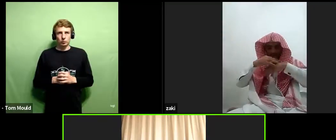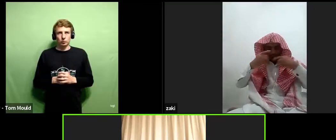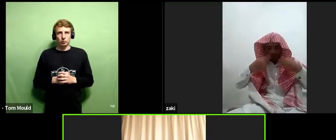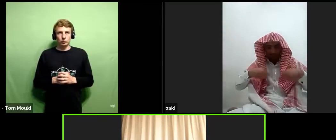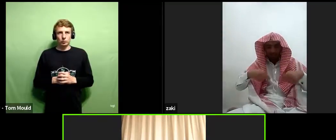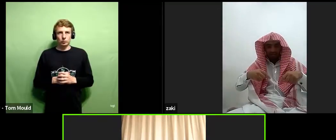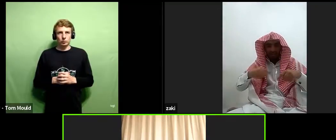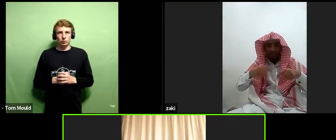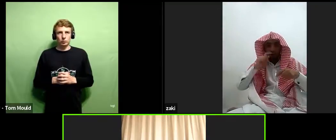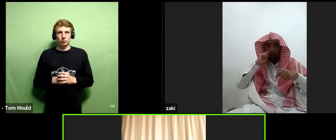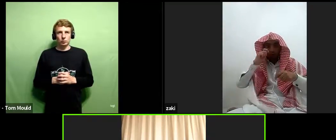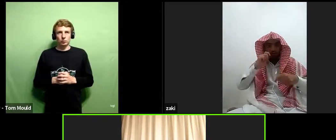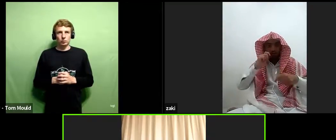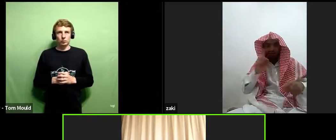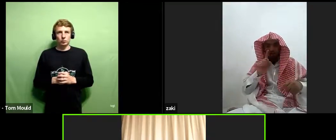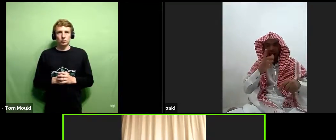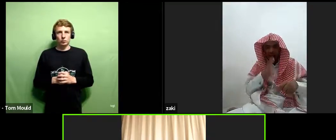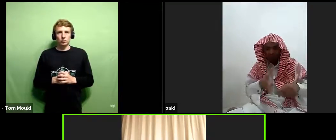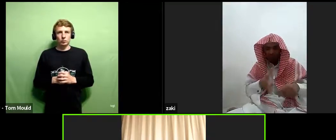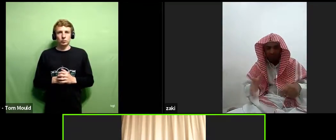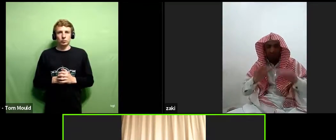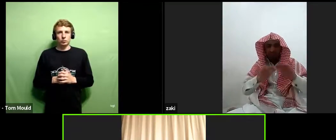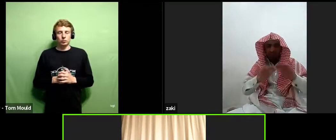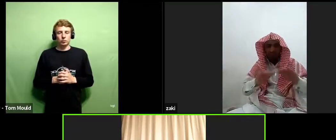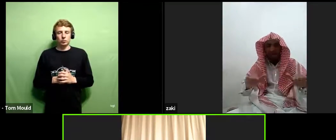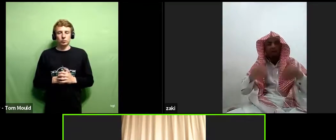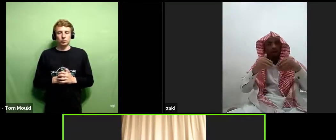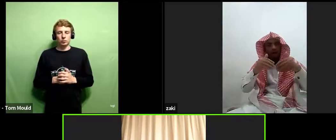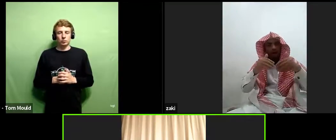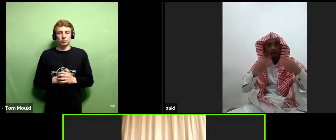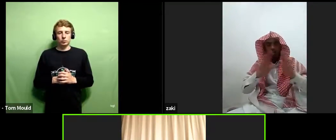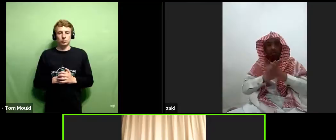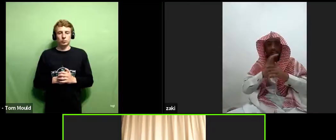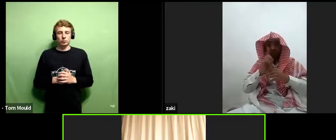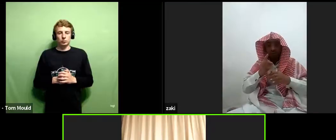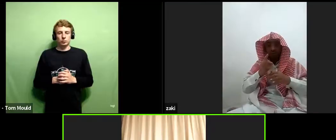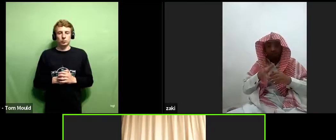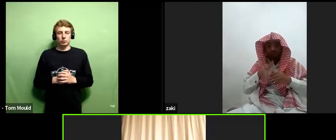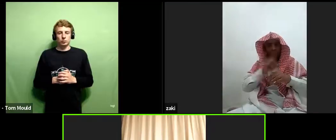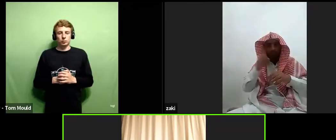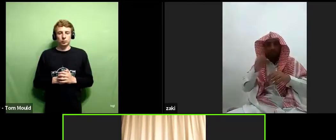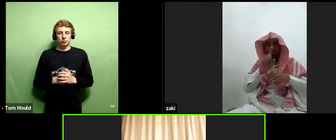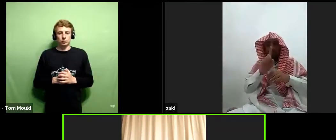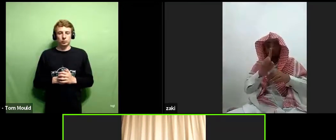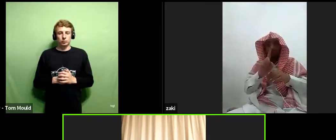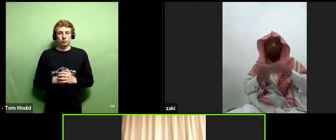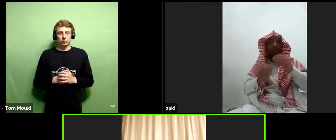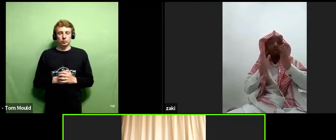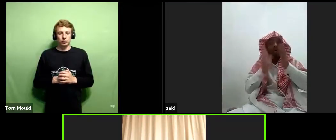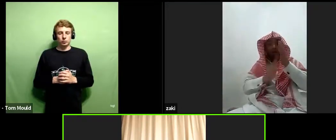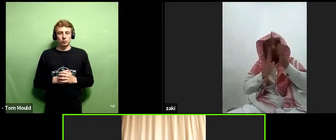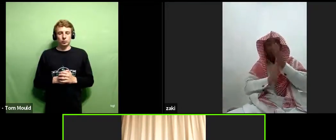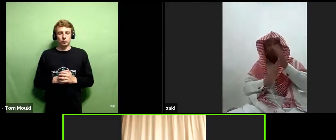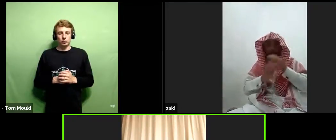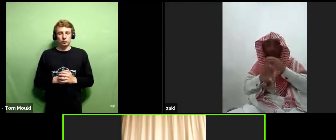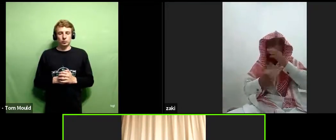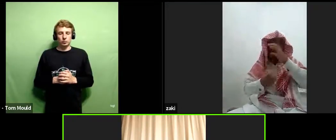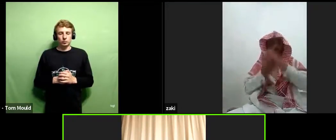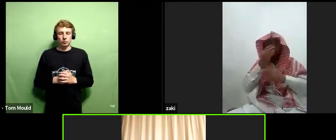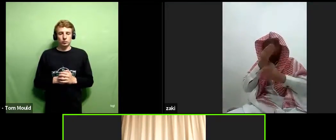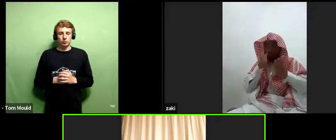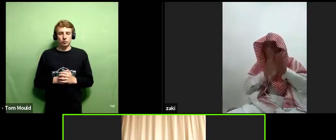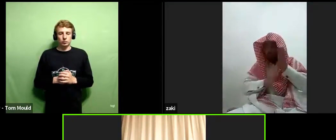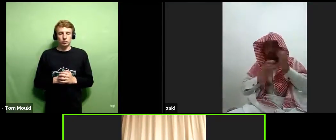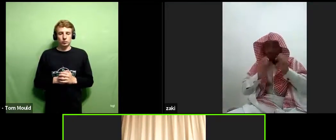يعني أضرار صحية أو هلكة، حينئذ يستوي هو والكبير، لكن لا يظهر أن